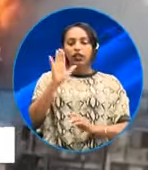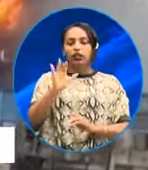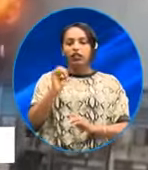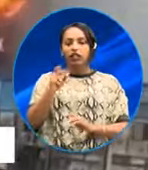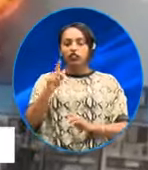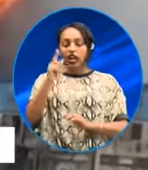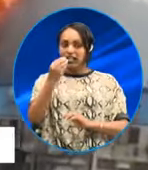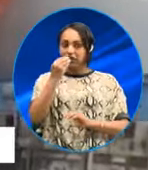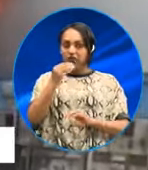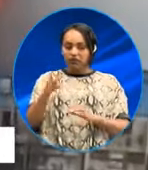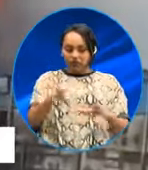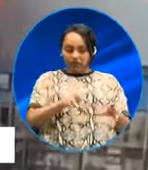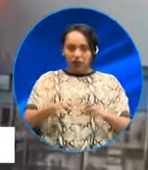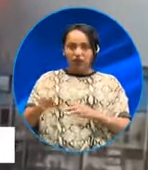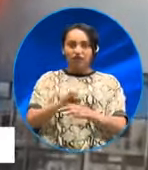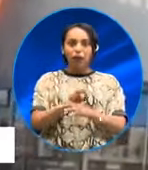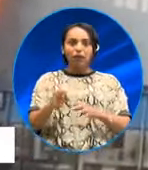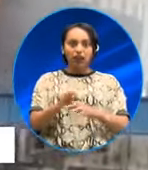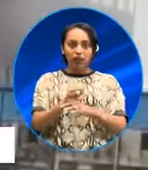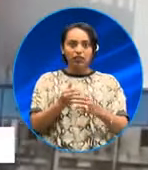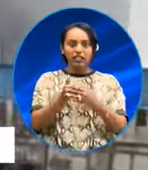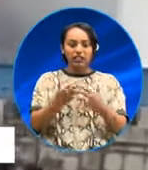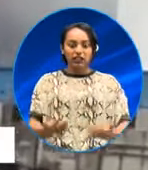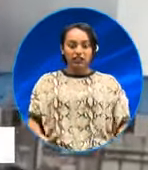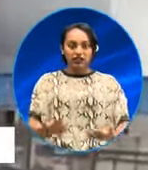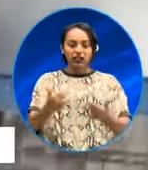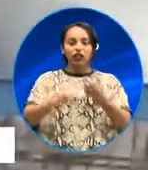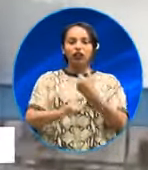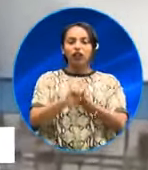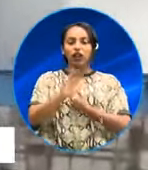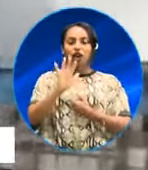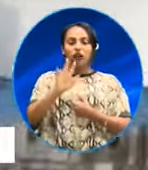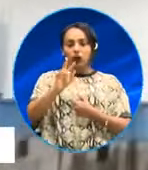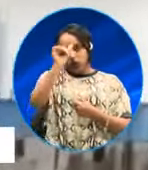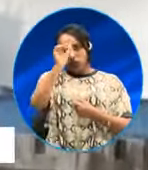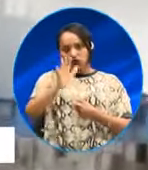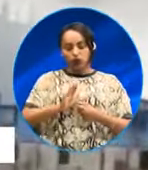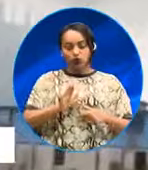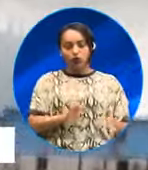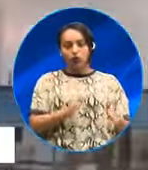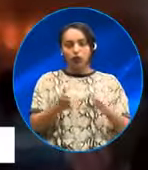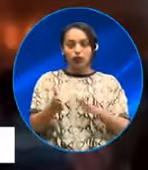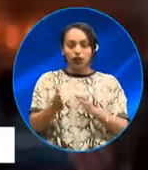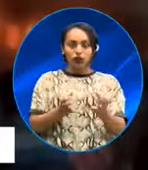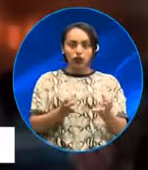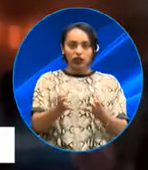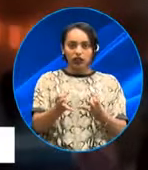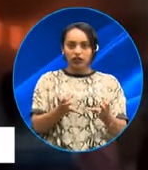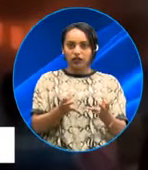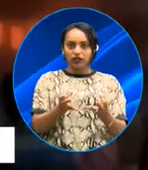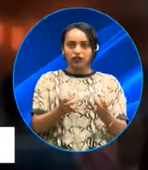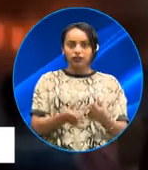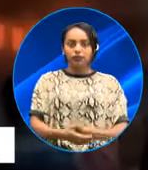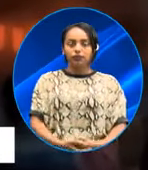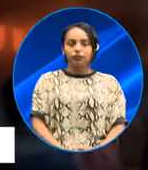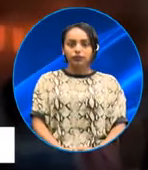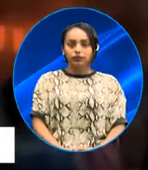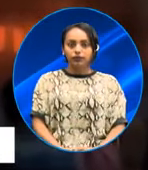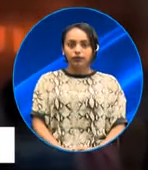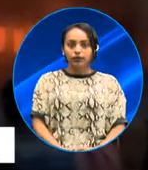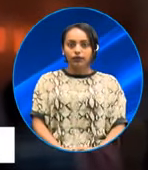በባንግላዴሽ ባንድ የምግብ ማቀነባበሪያ ፋብሪካ በደረሰ የእሳት አደጋ 52 ሰዎች መሞታቸው ተገለጸ።